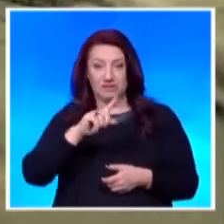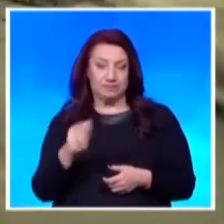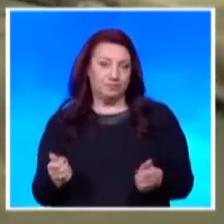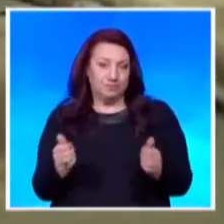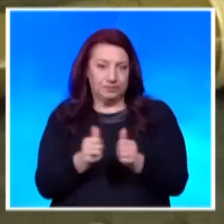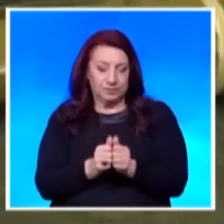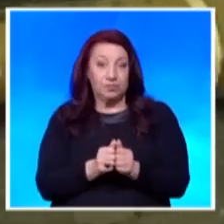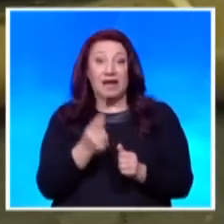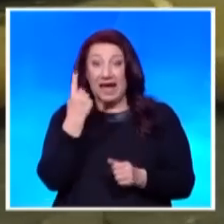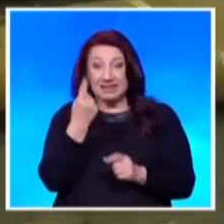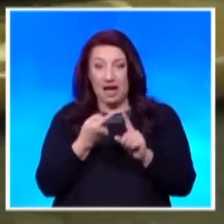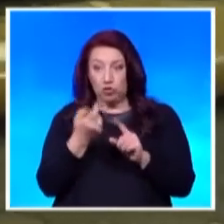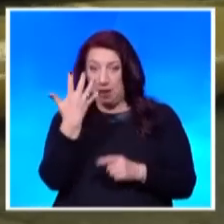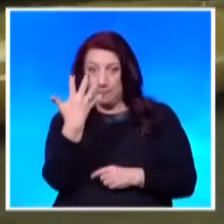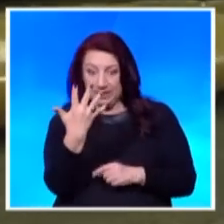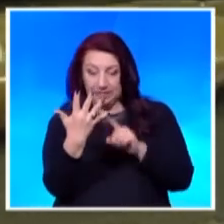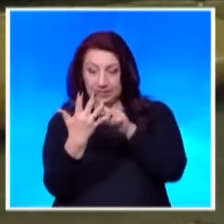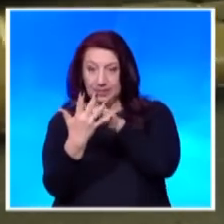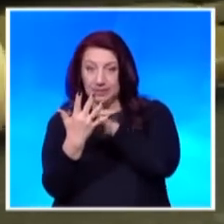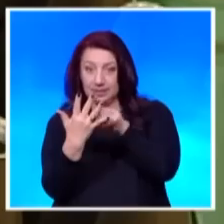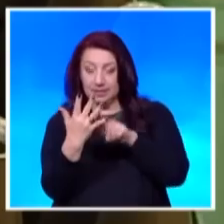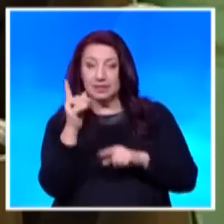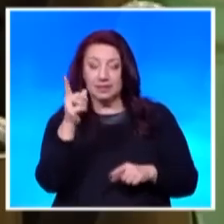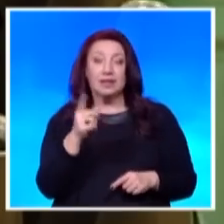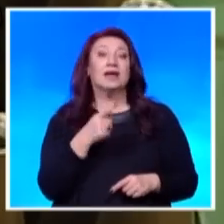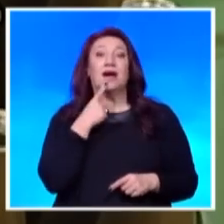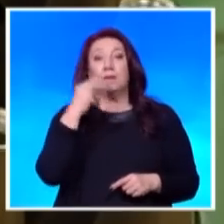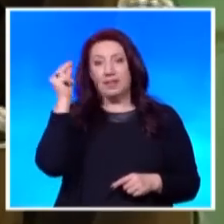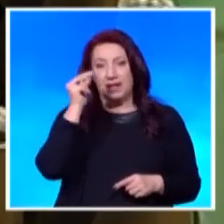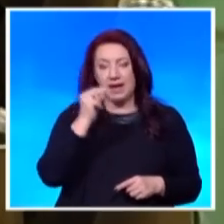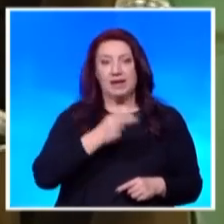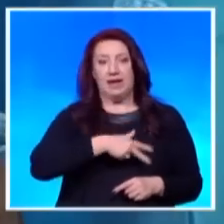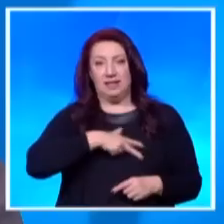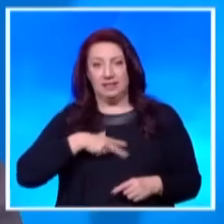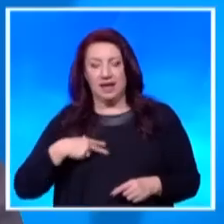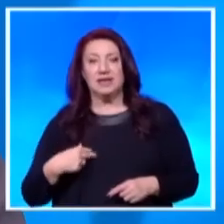и България. Останалите са Дания, Ирландия, Латвия и Словения.